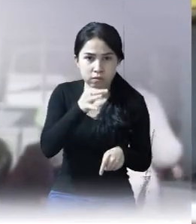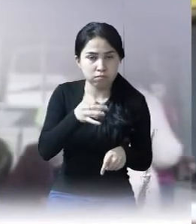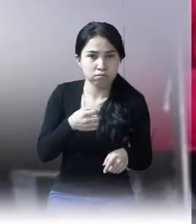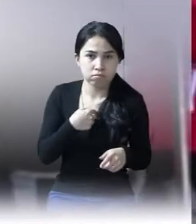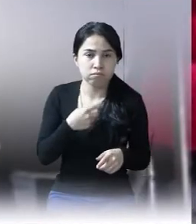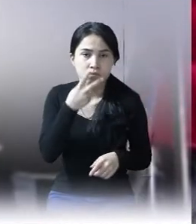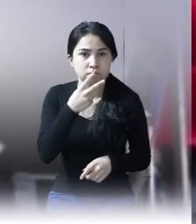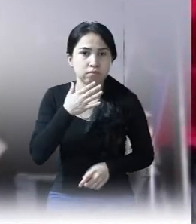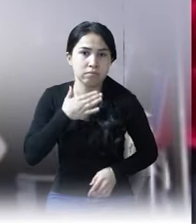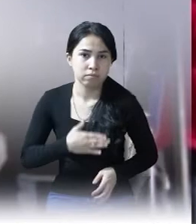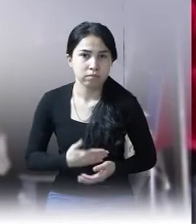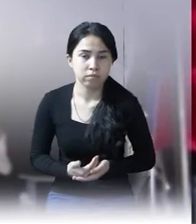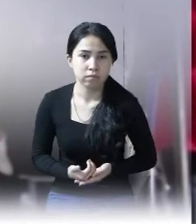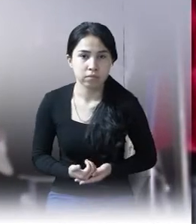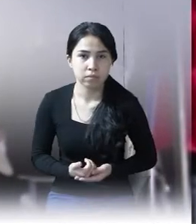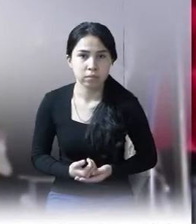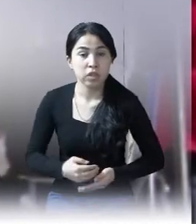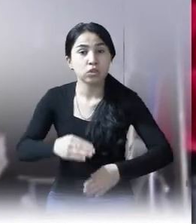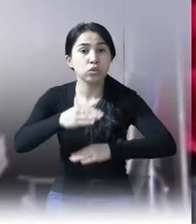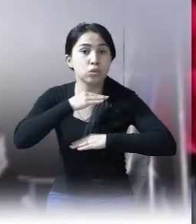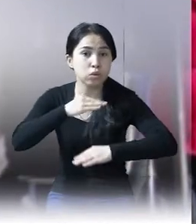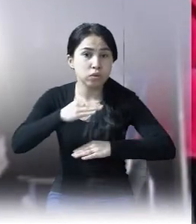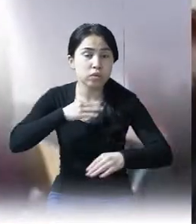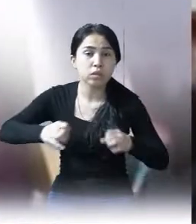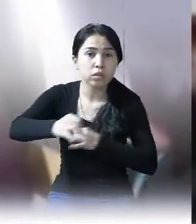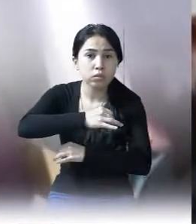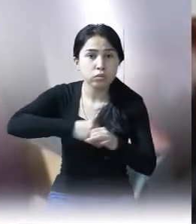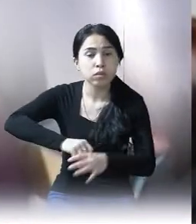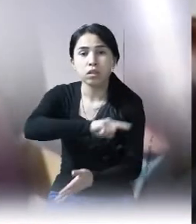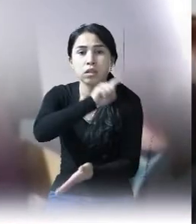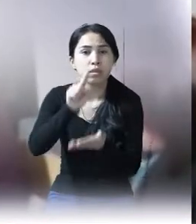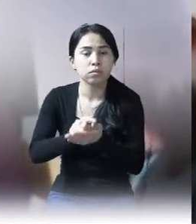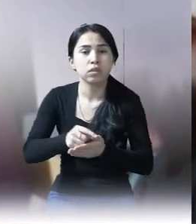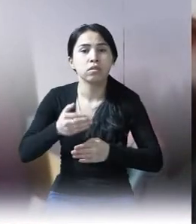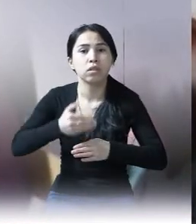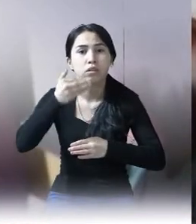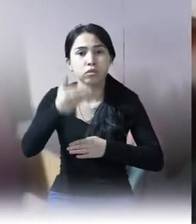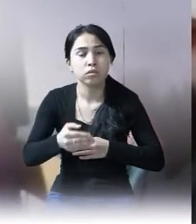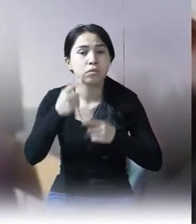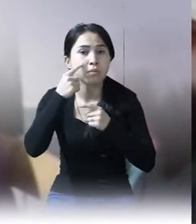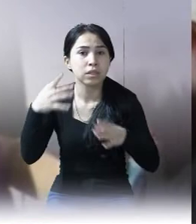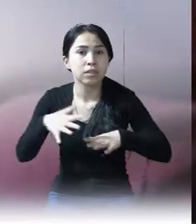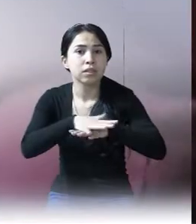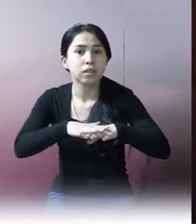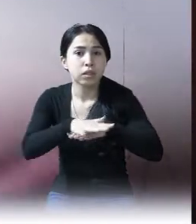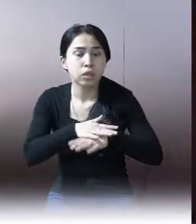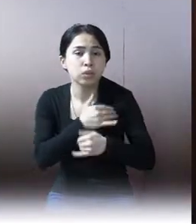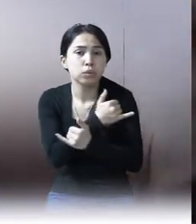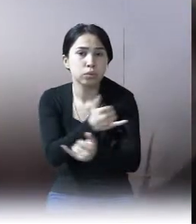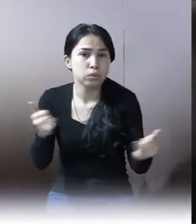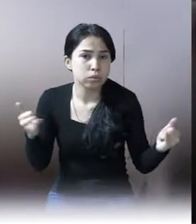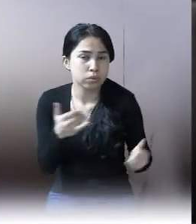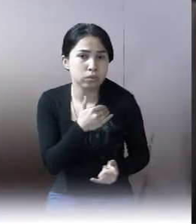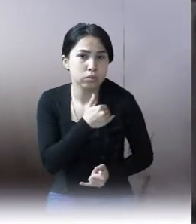ойлаймын. Мамандардың айтуынша кеңес беру алаңы тұрақты түрде өткізіліп тұрады. Бұл үшін халық көп шоғырланған аймақтар таңдап